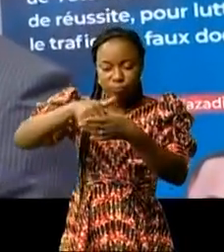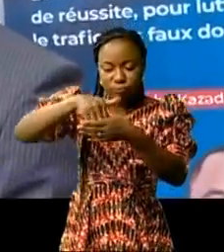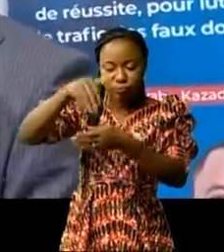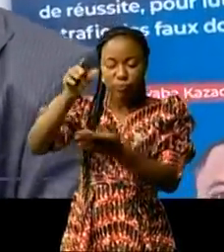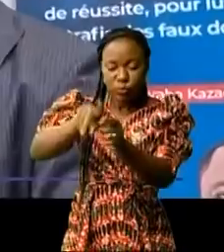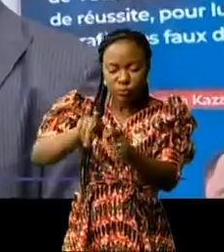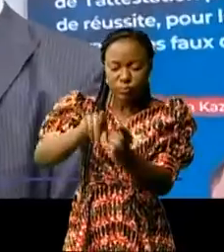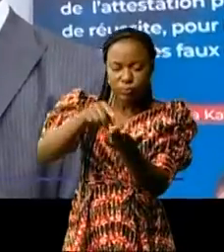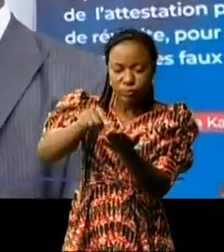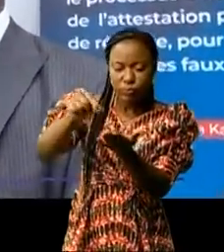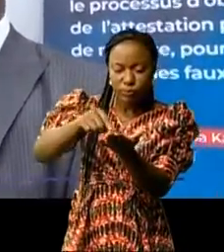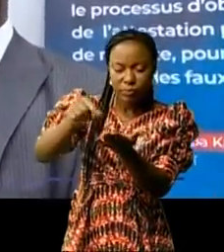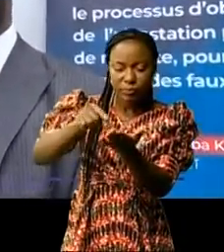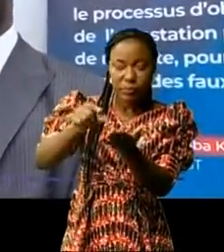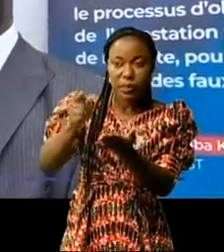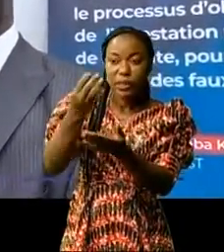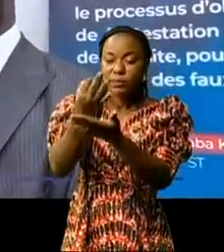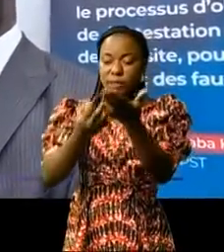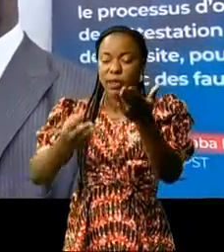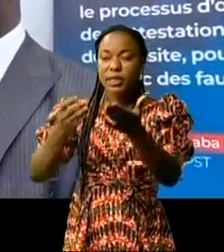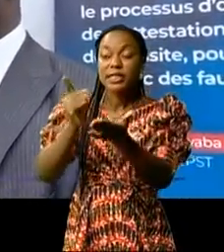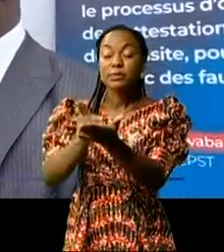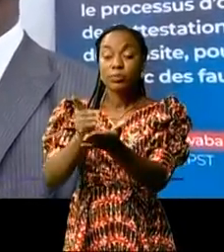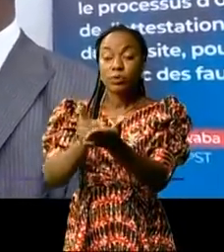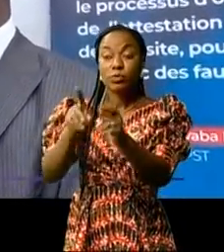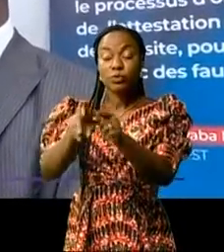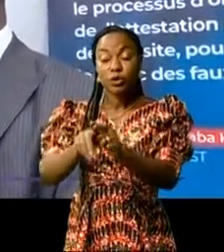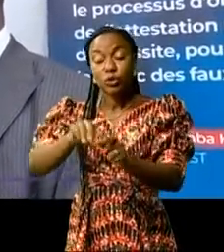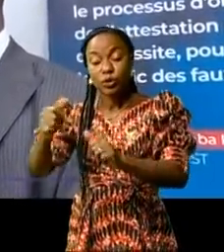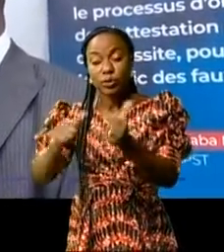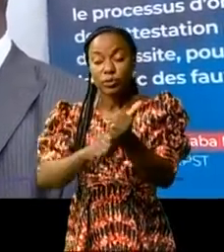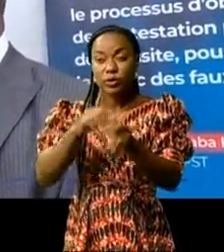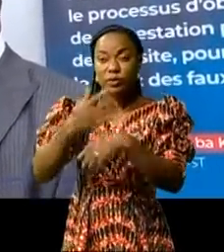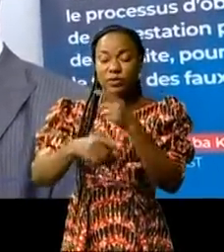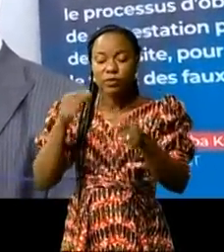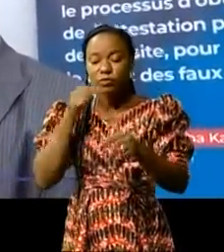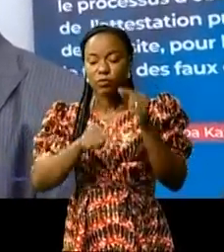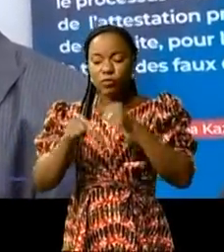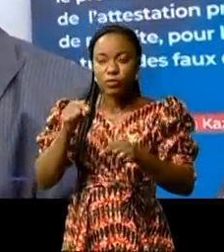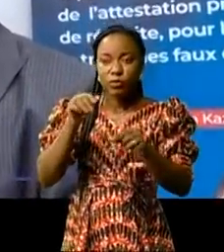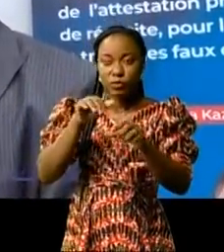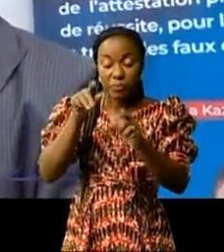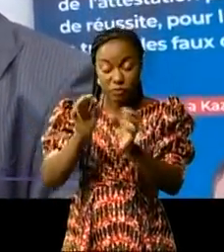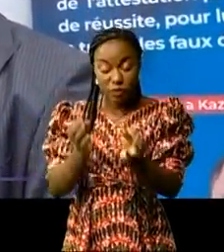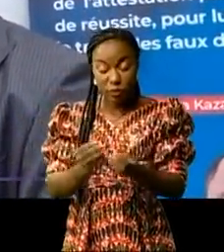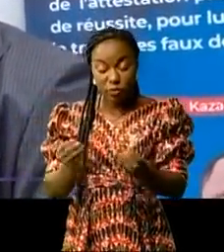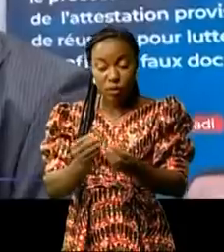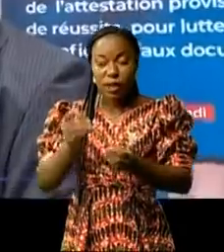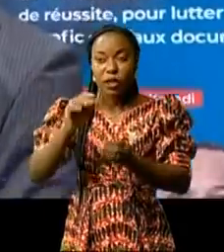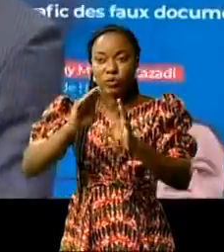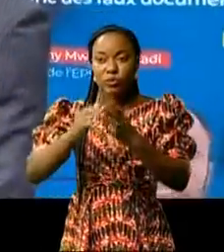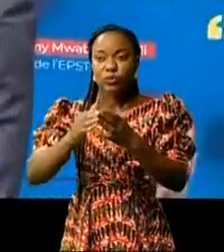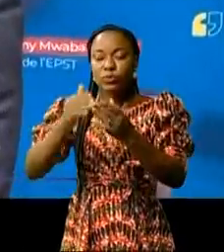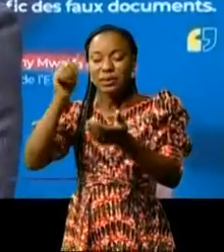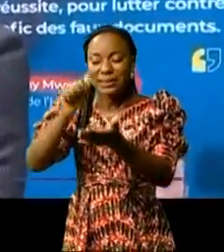protégé devra désormais c'est qu'ils font des trafics et de 300 morts je ne sais pas il